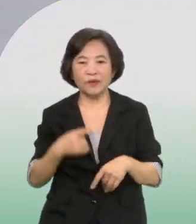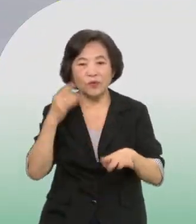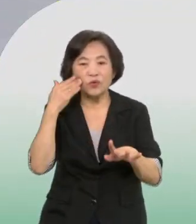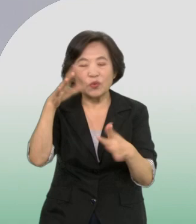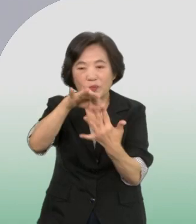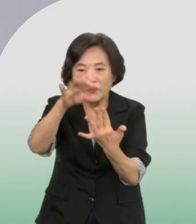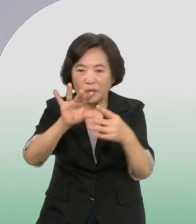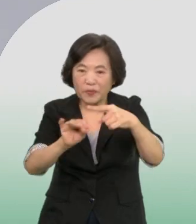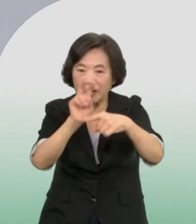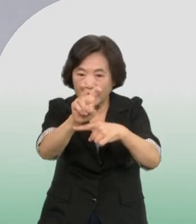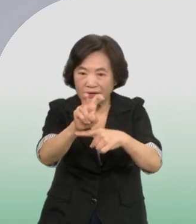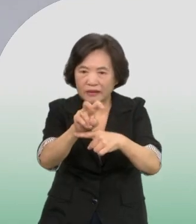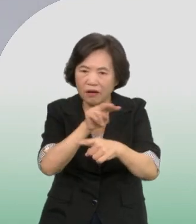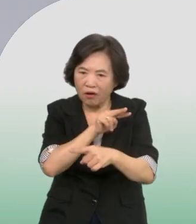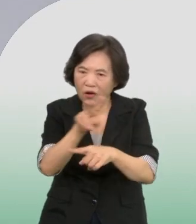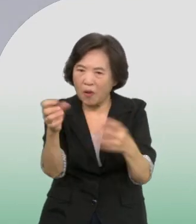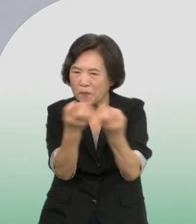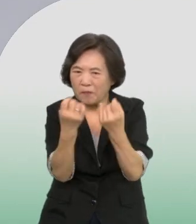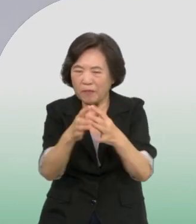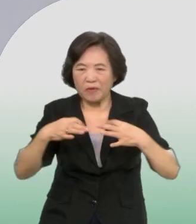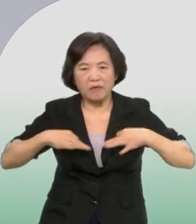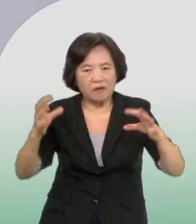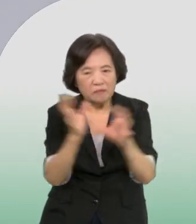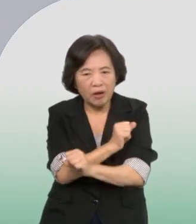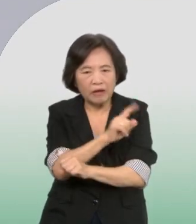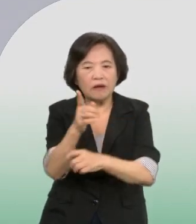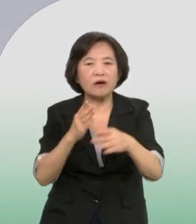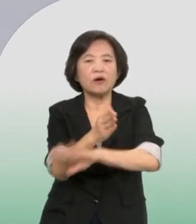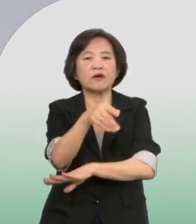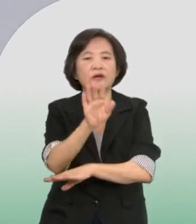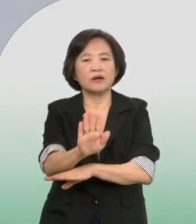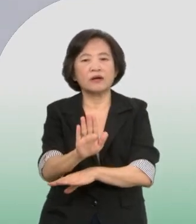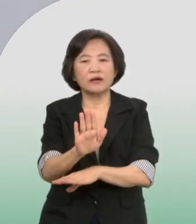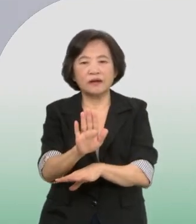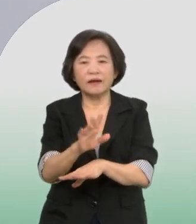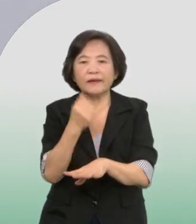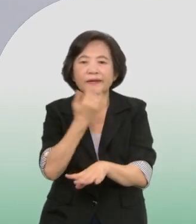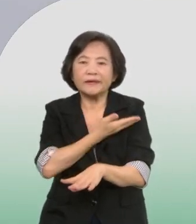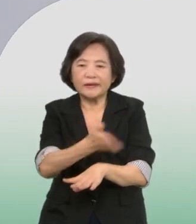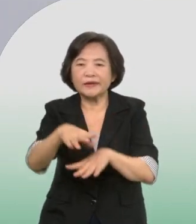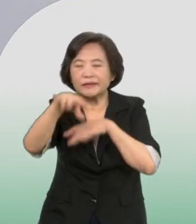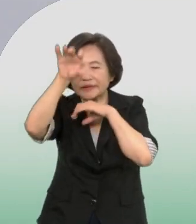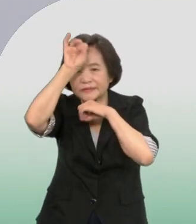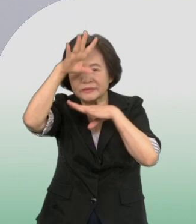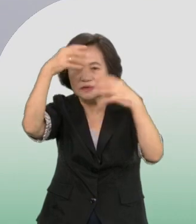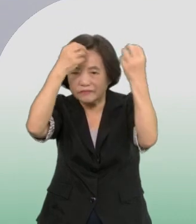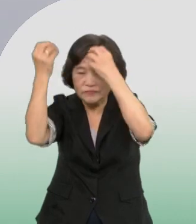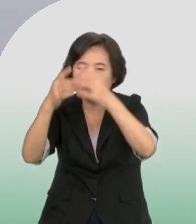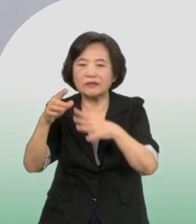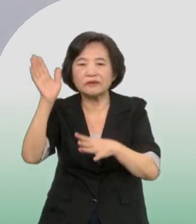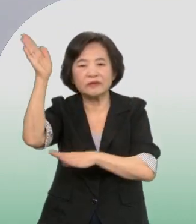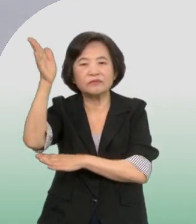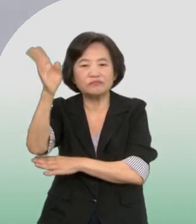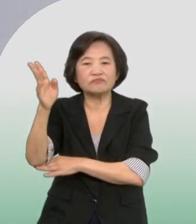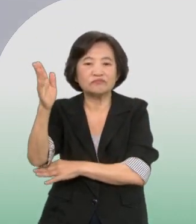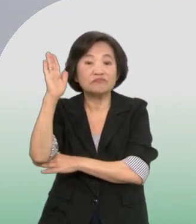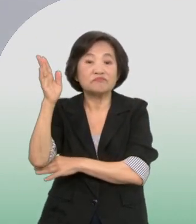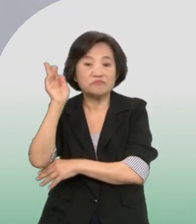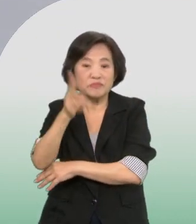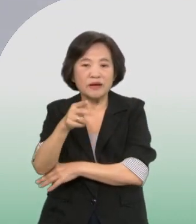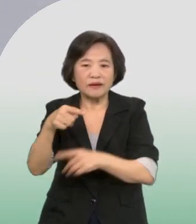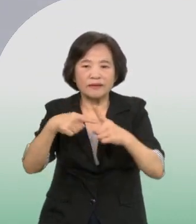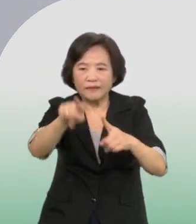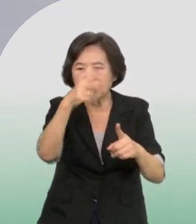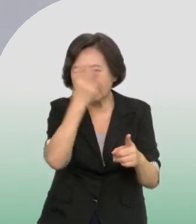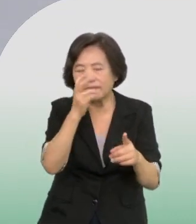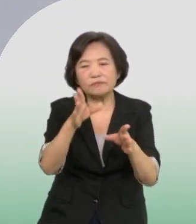样20%之后，它的采样点都是通过之后，我们希望能够开放全部民勘，这样子真的才